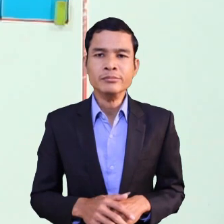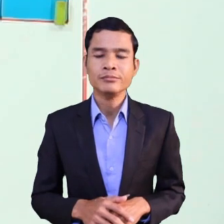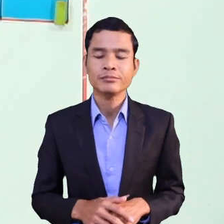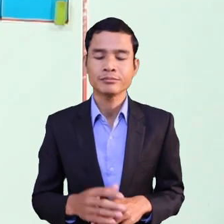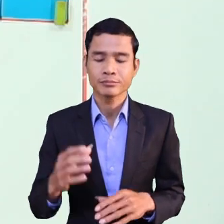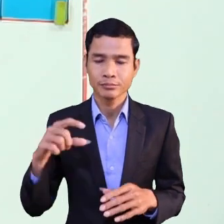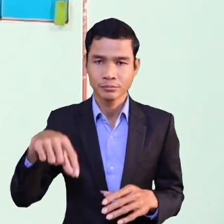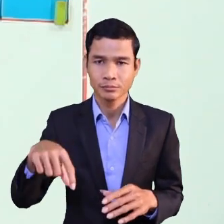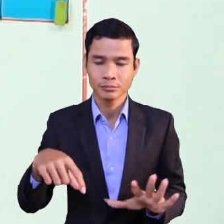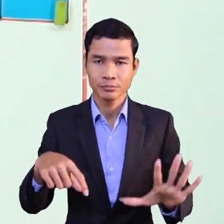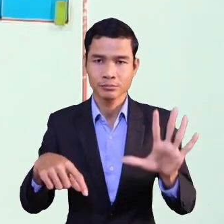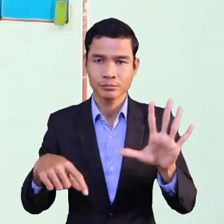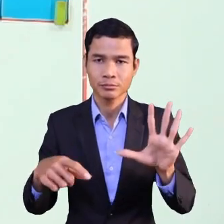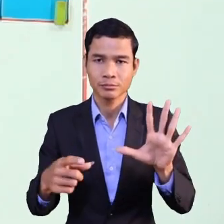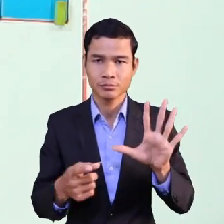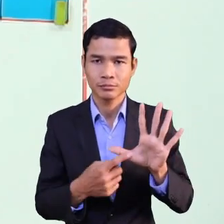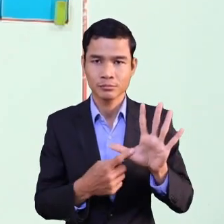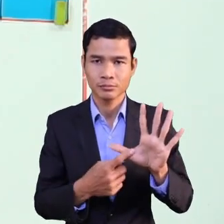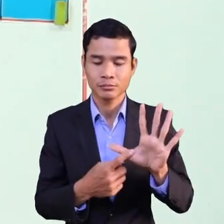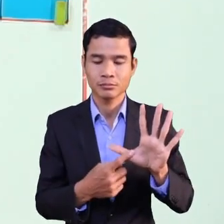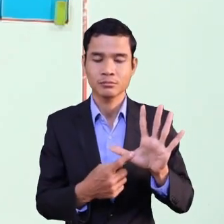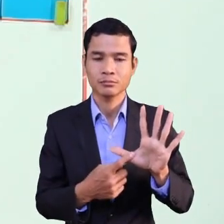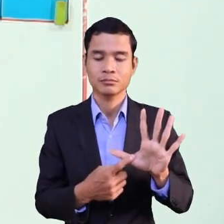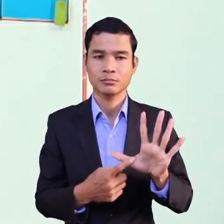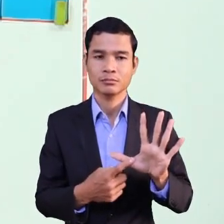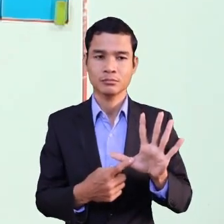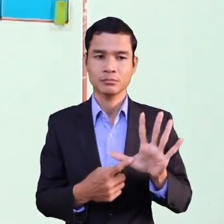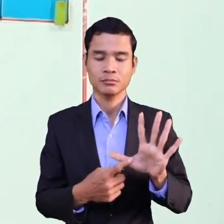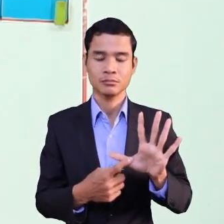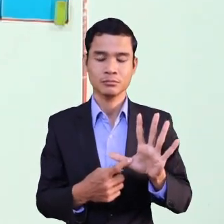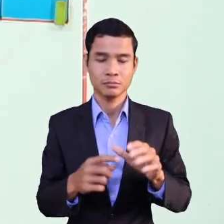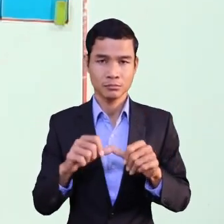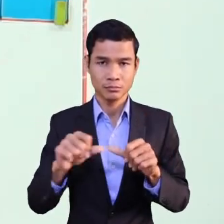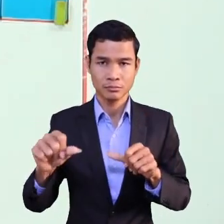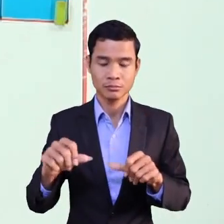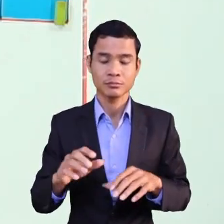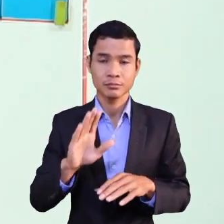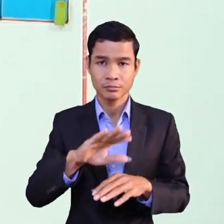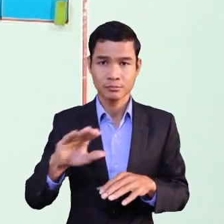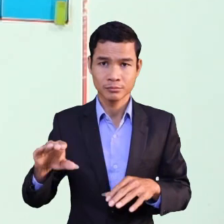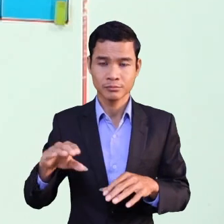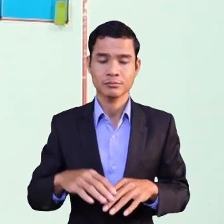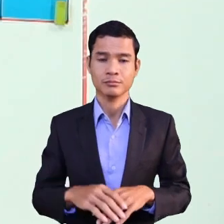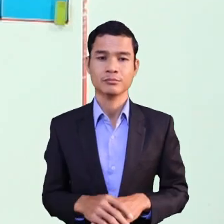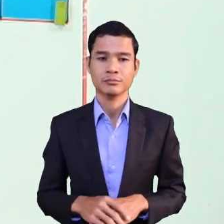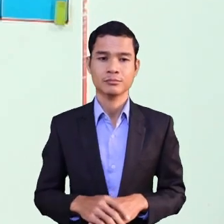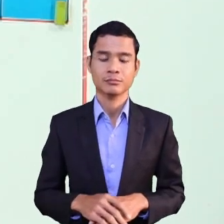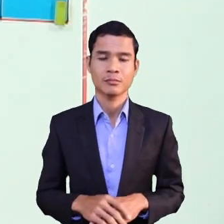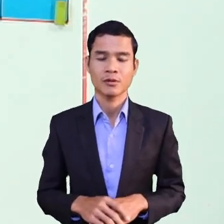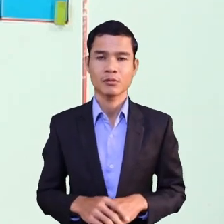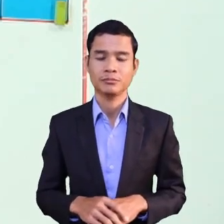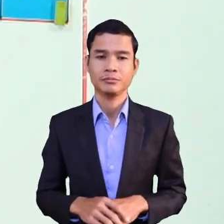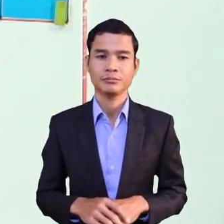កអេកចាបន្តកូន